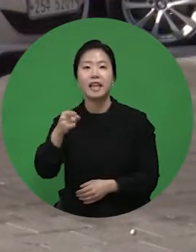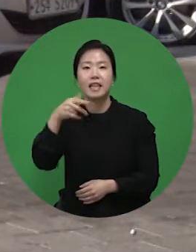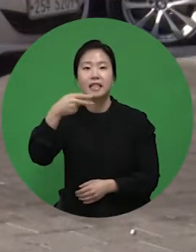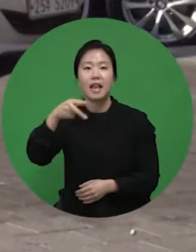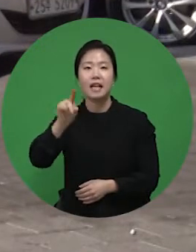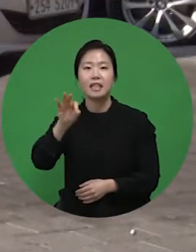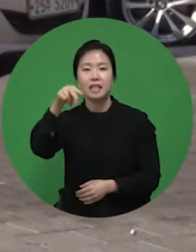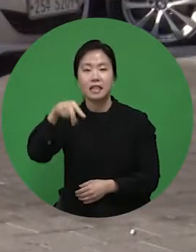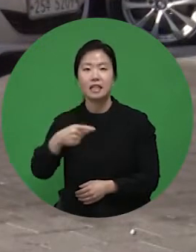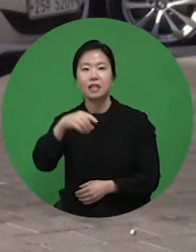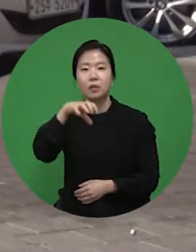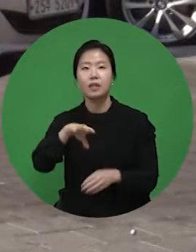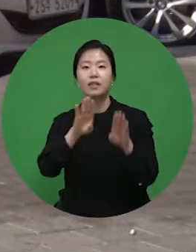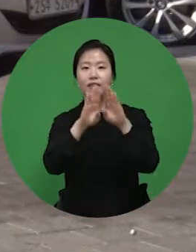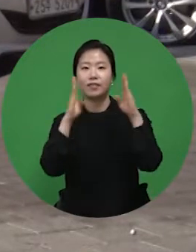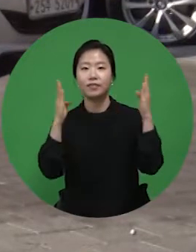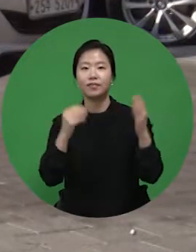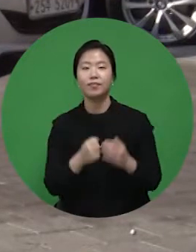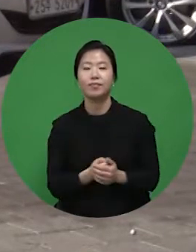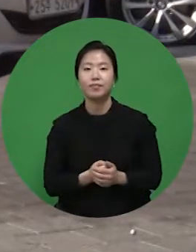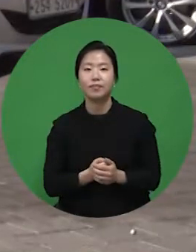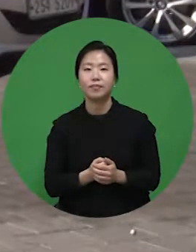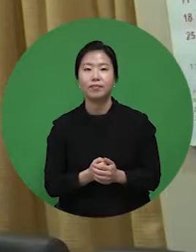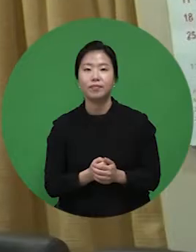구로구청 르네상스홀에서 열렸습니다.